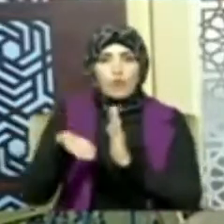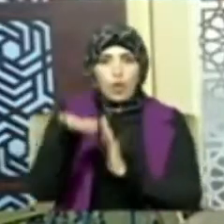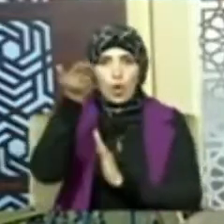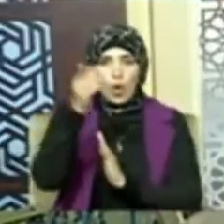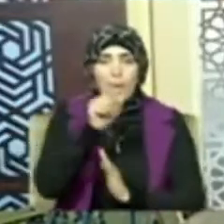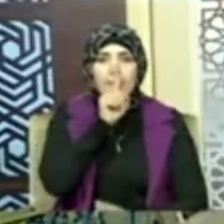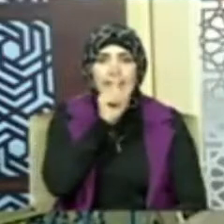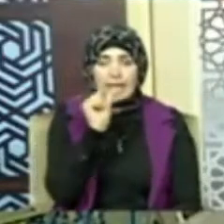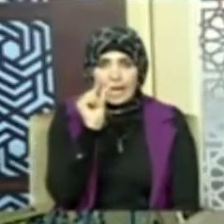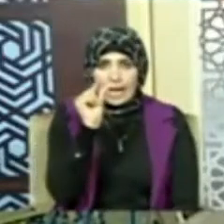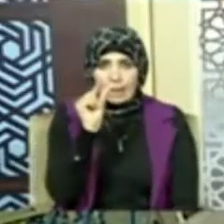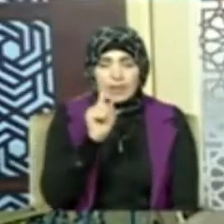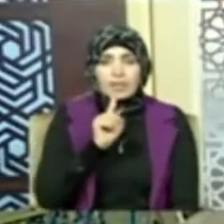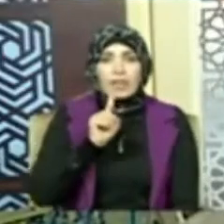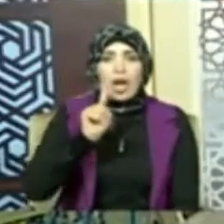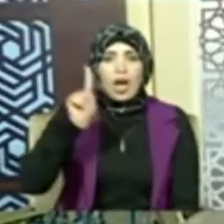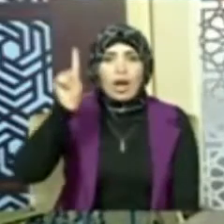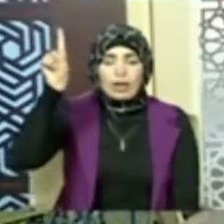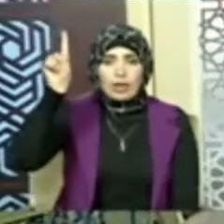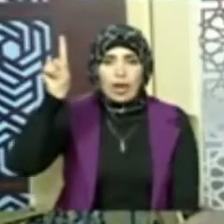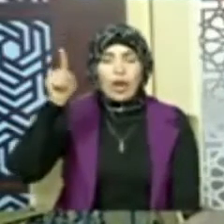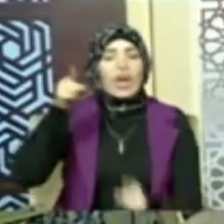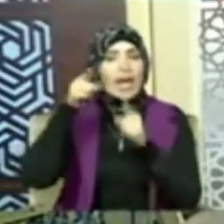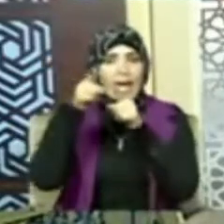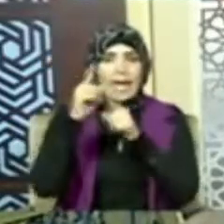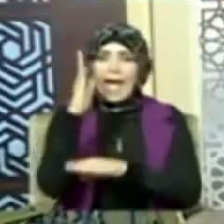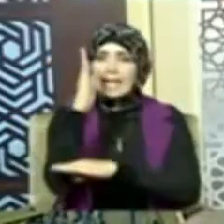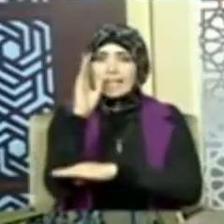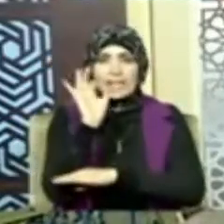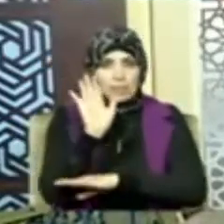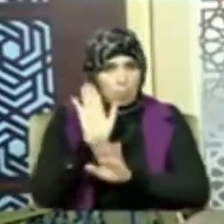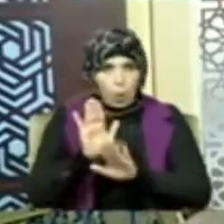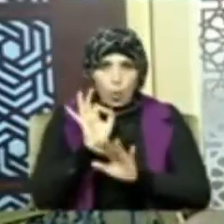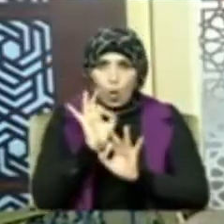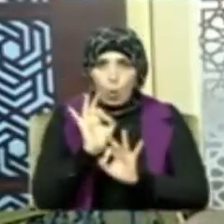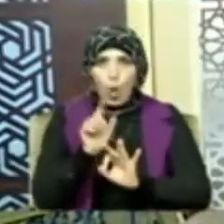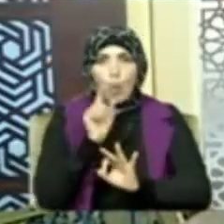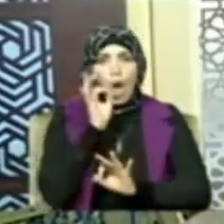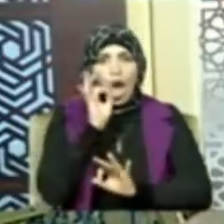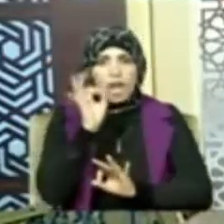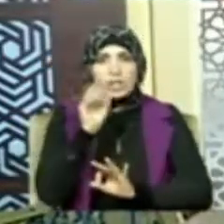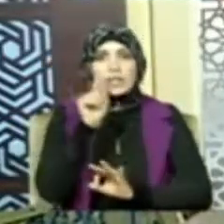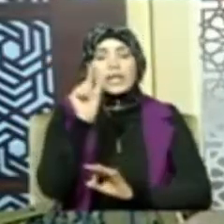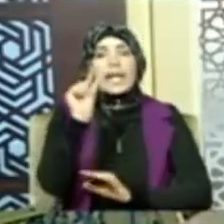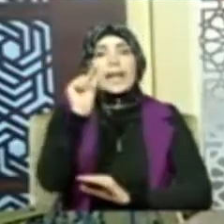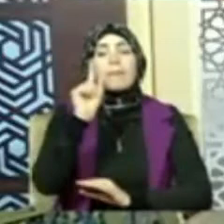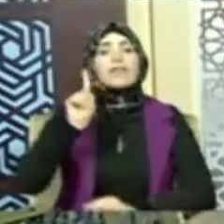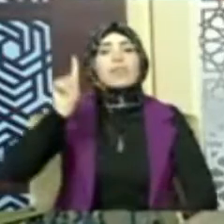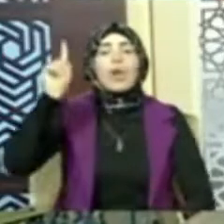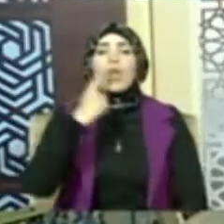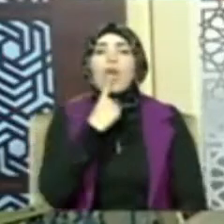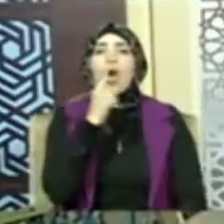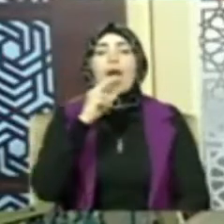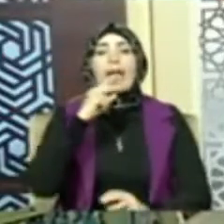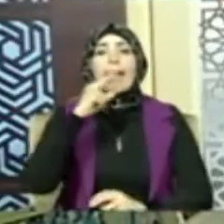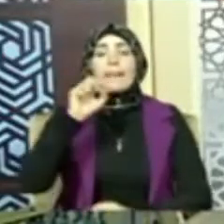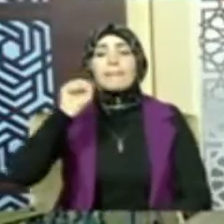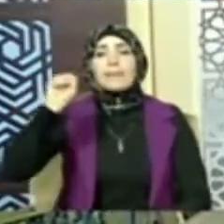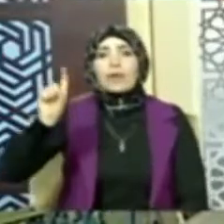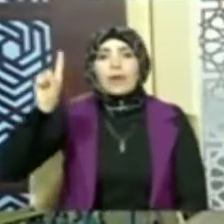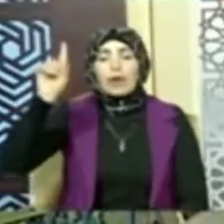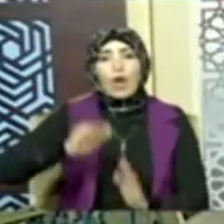الله هي العليا، وأهل كلمة الله هم أهل الكلمة